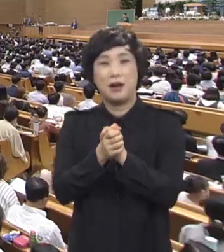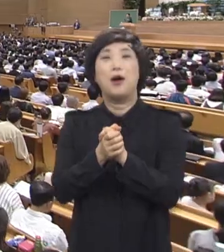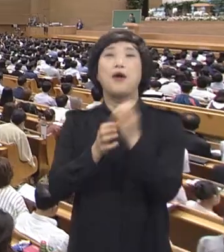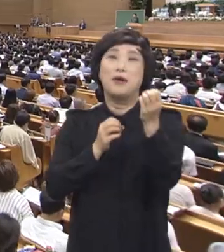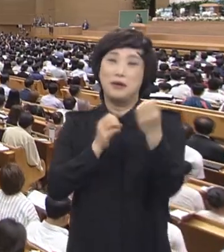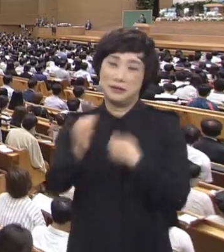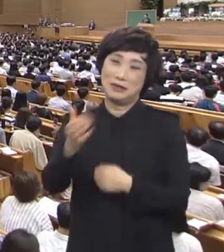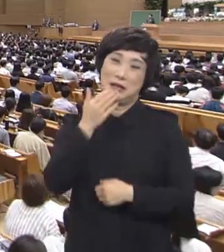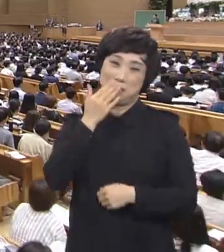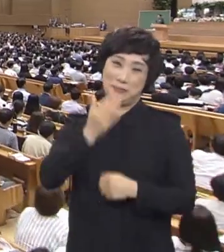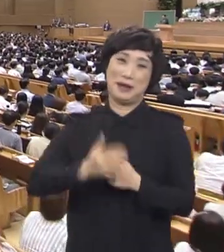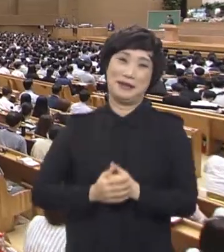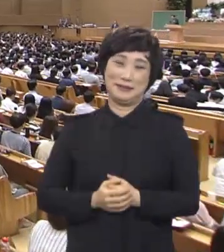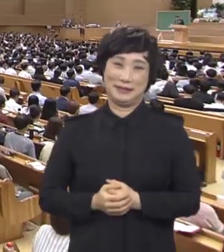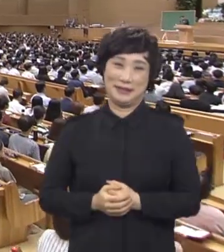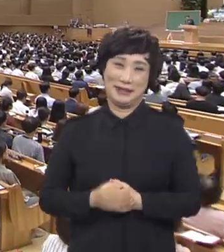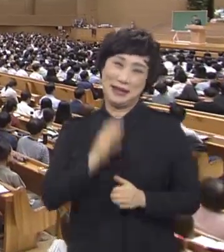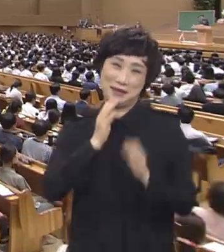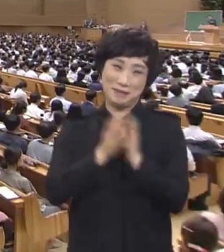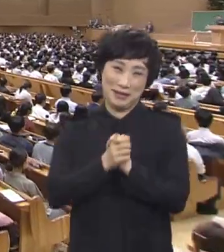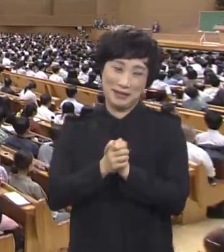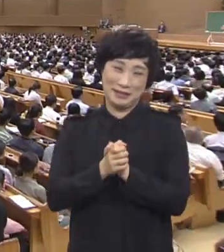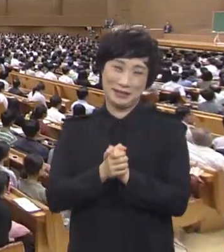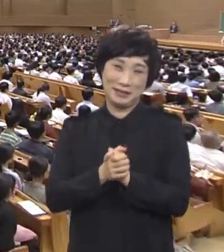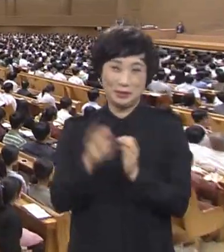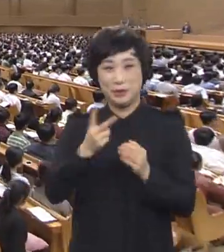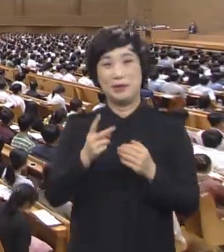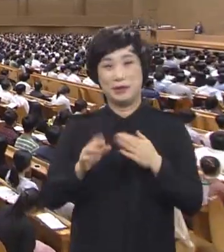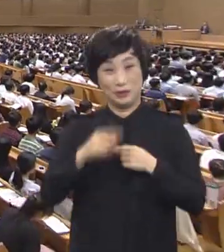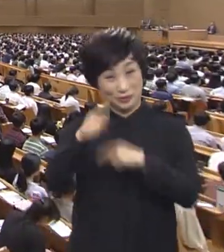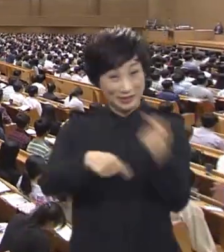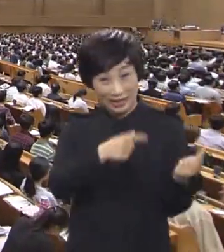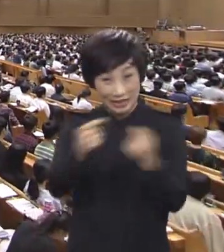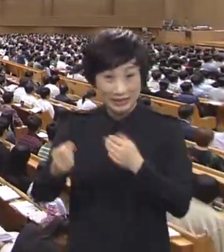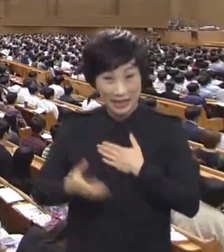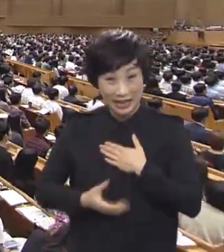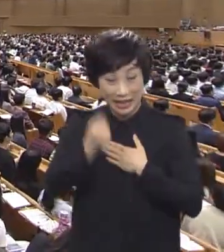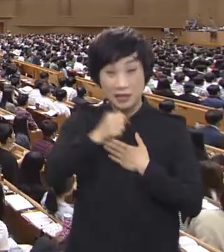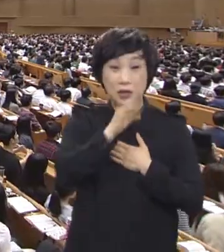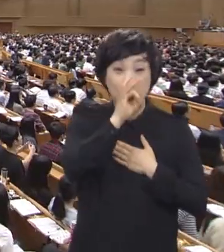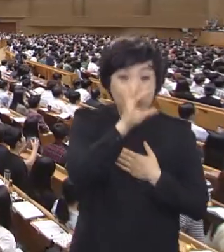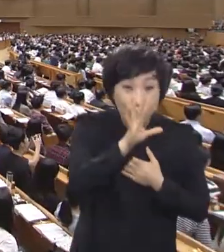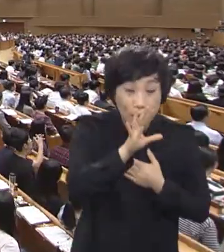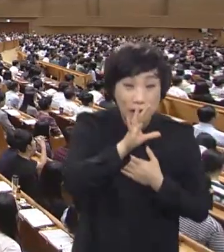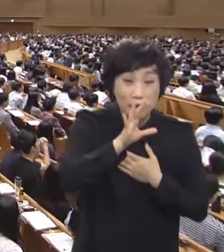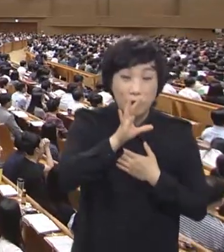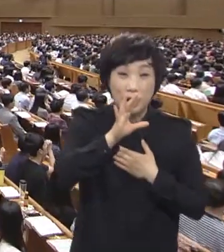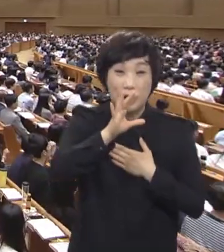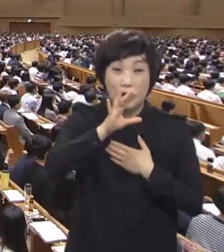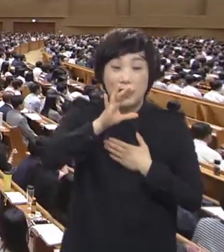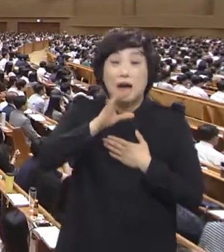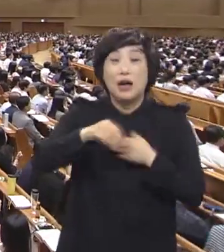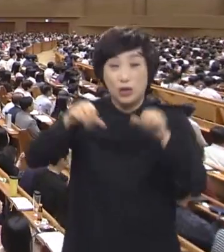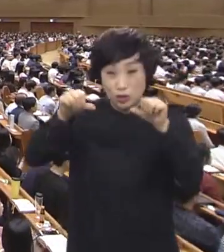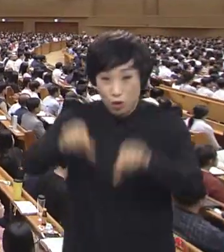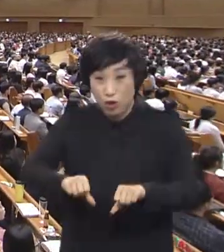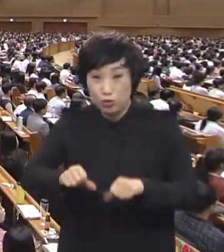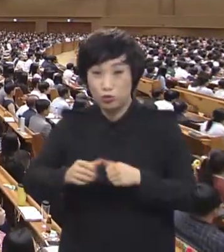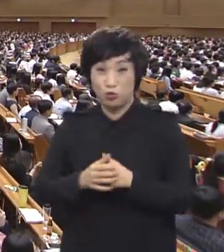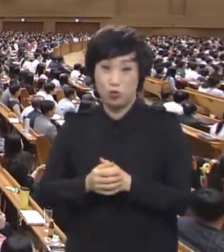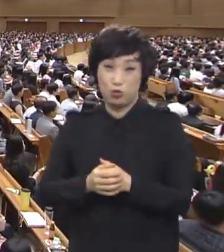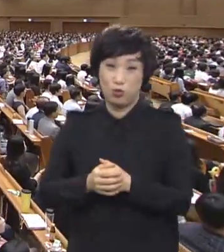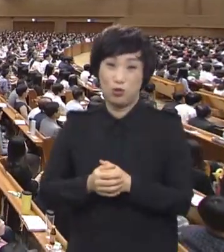기도로 이루어진다 내가 가진 불가능과 저주도